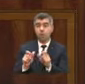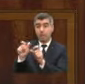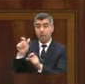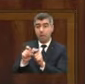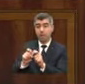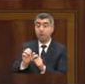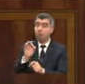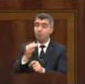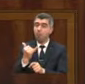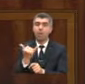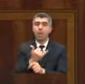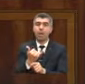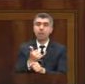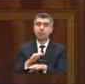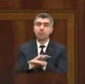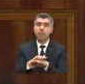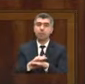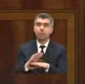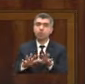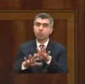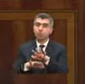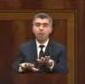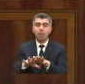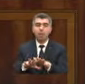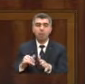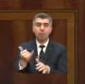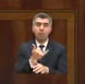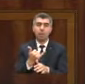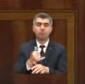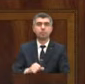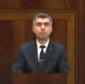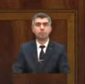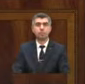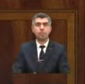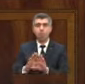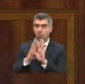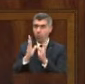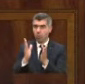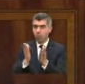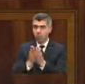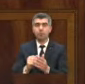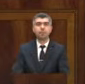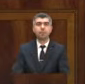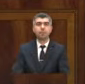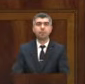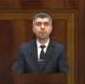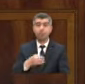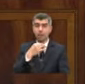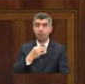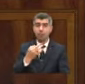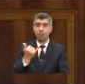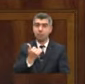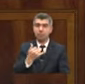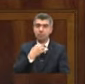الاجتماعية ضروري لإنجاح هذا الورش الملكي الكبير. لكل هذه الاعتبارات فإننا ننبه الملاحظة